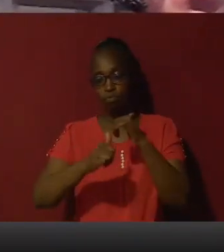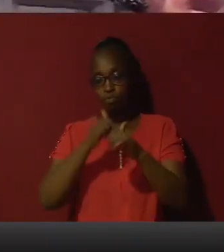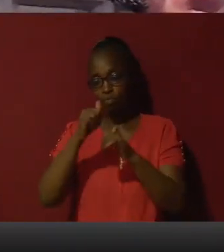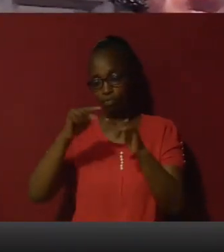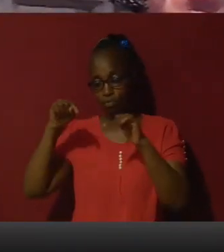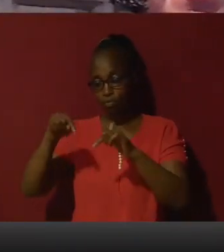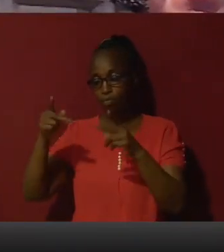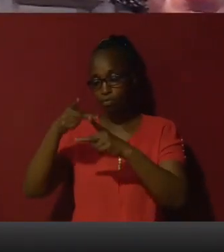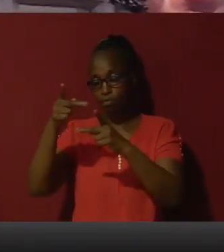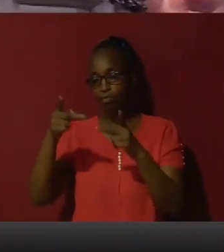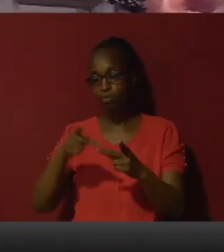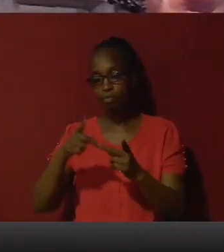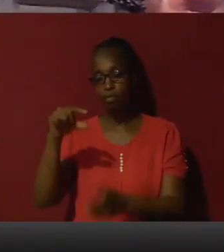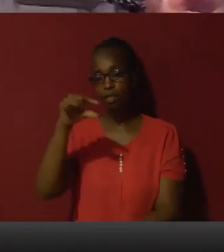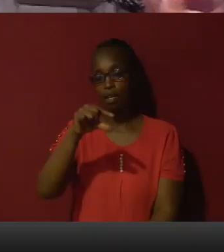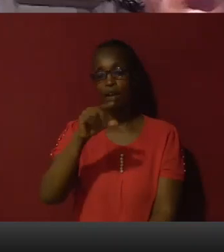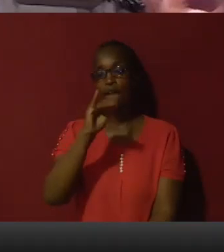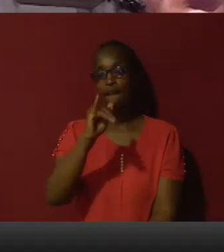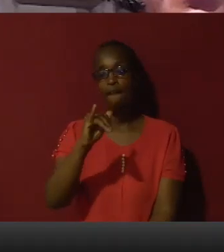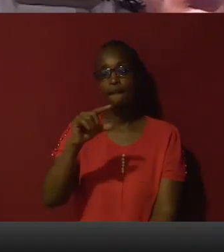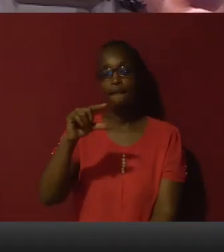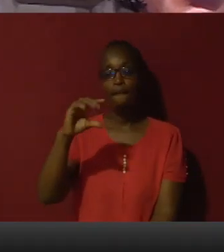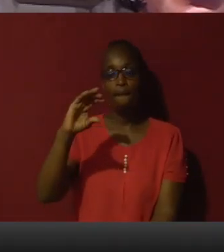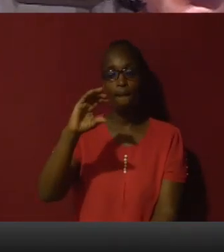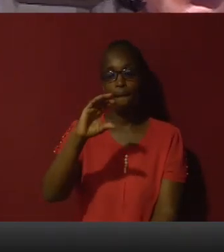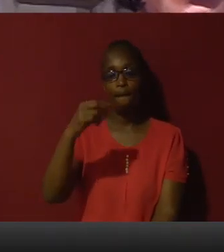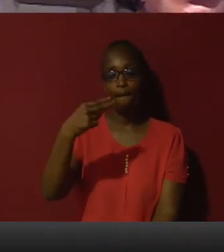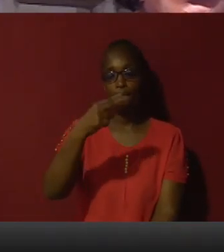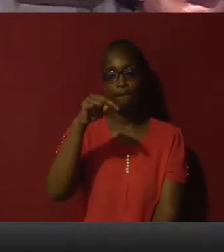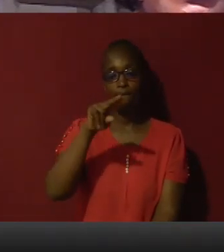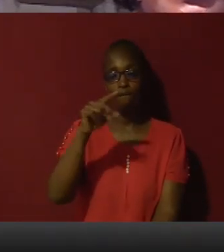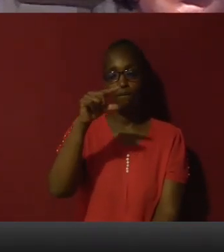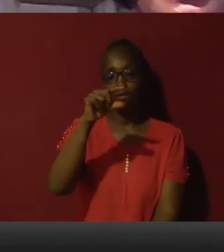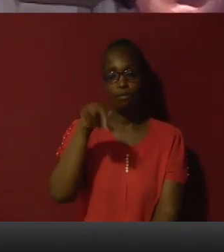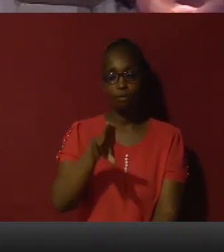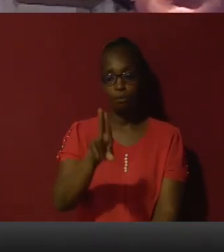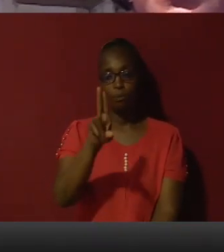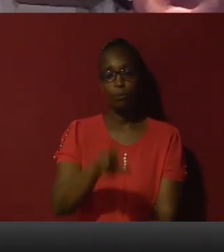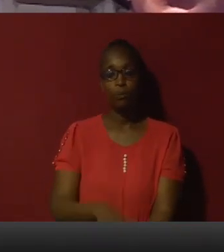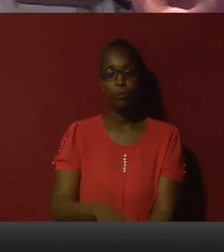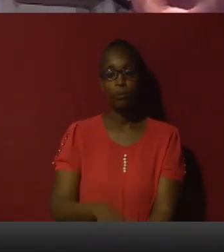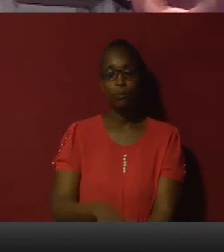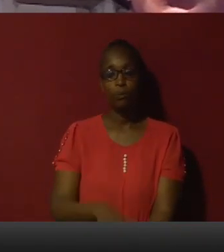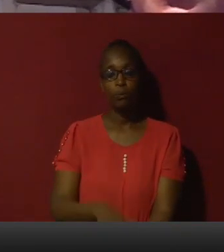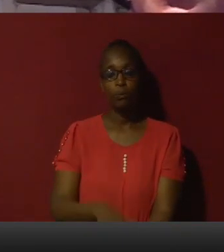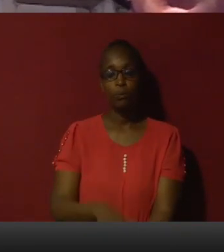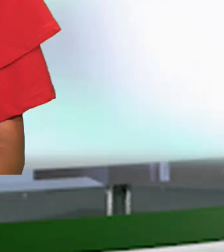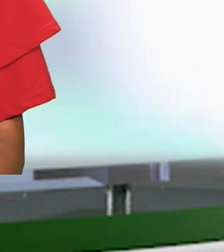nayo eneo ile la Gichugu, wakuje hapa Gichugu Technical Institute.